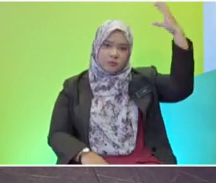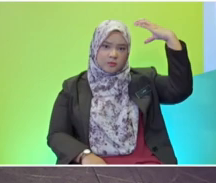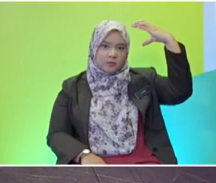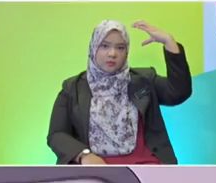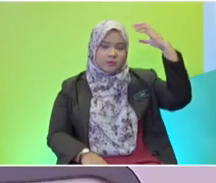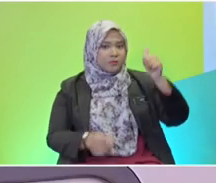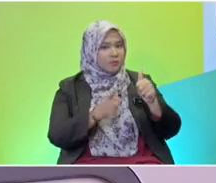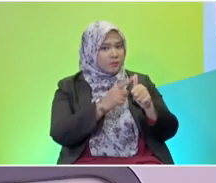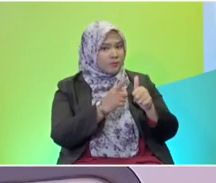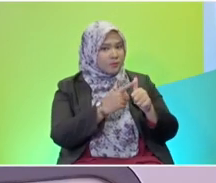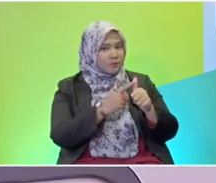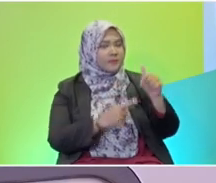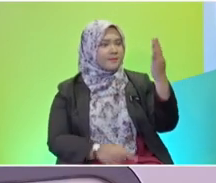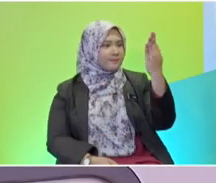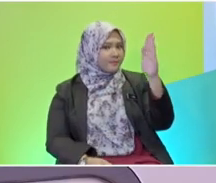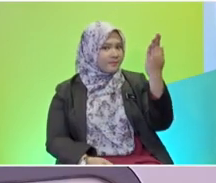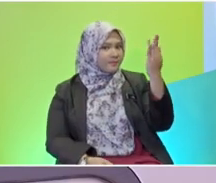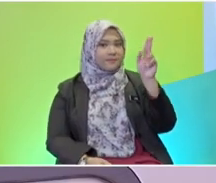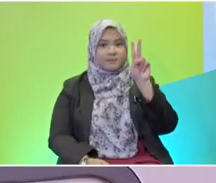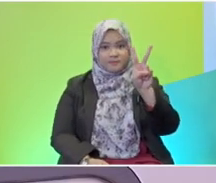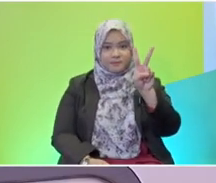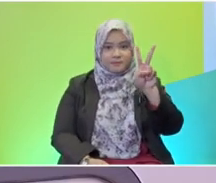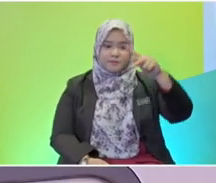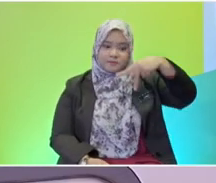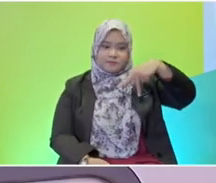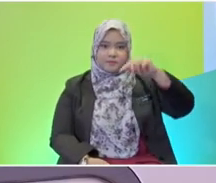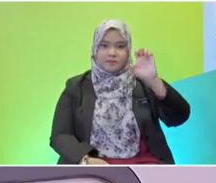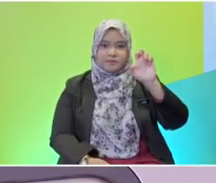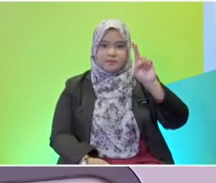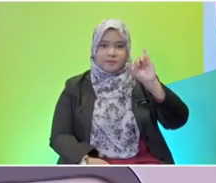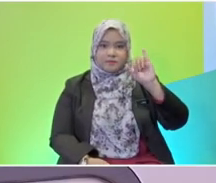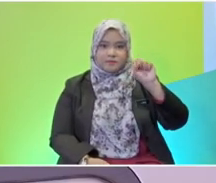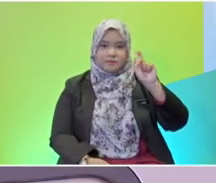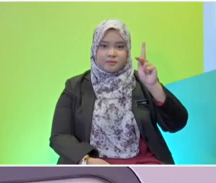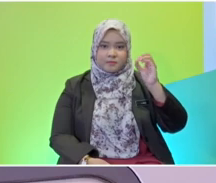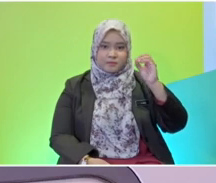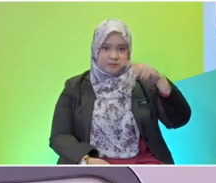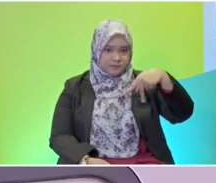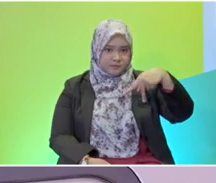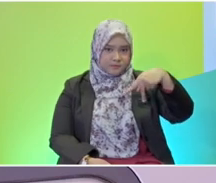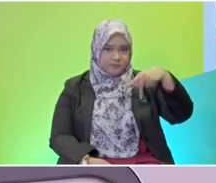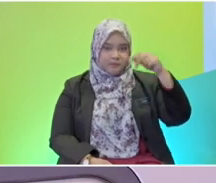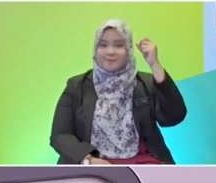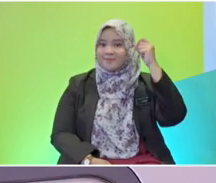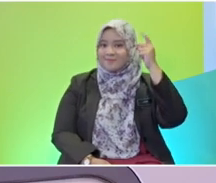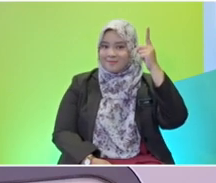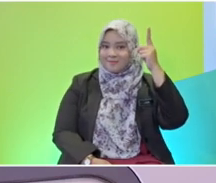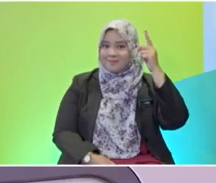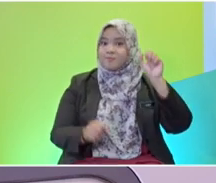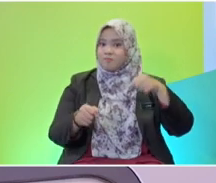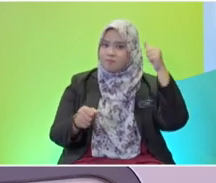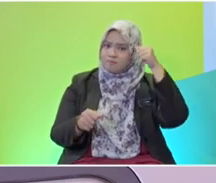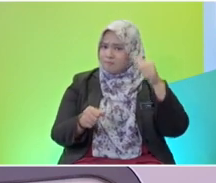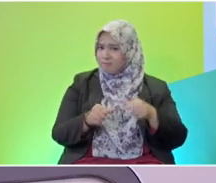kita juga dapat mengetahui kalau kita pengikutnya rambut Oke cermin di kedai gunting rambut sangat-sangat berguna untuk kita